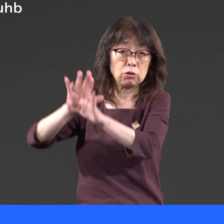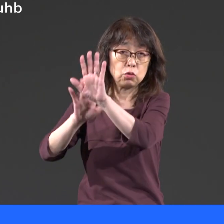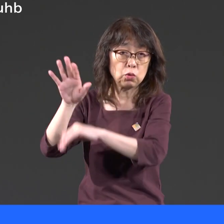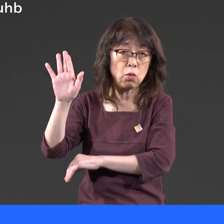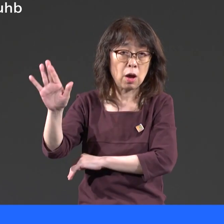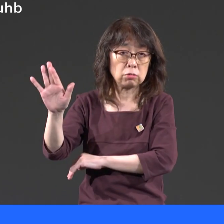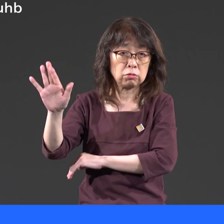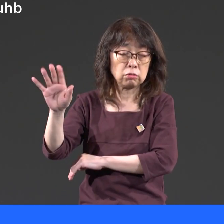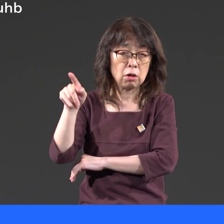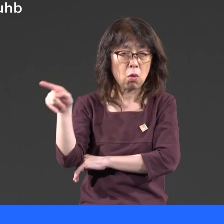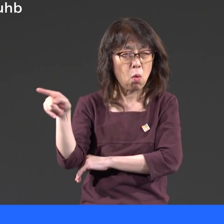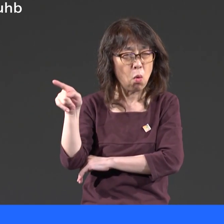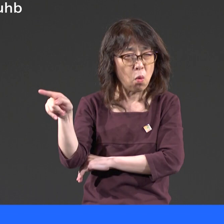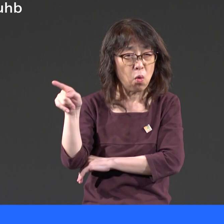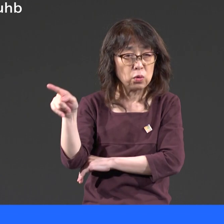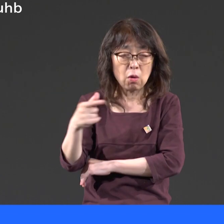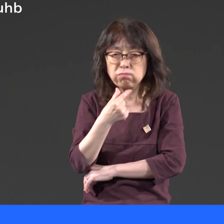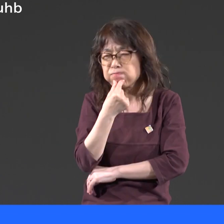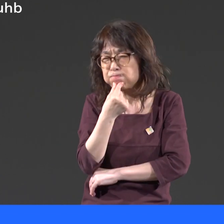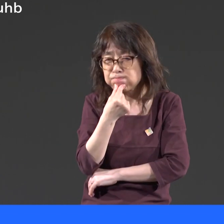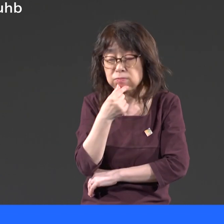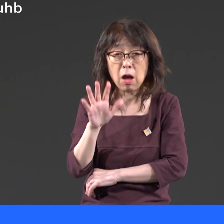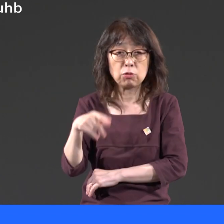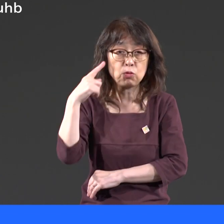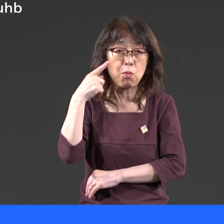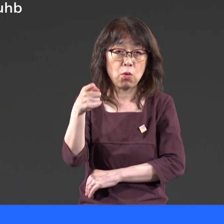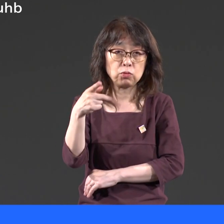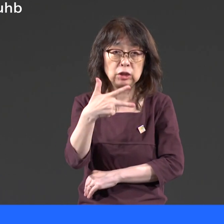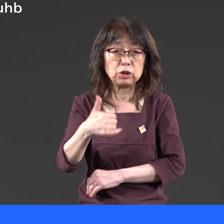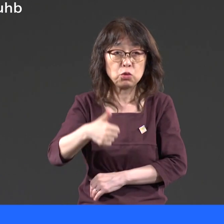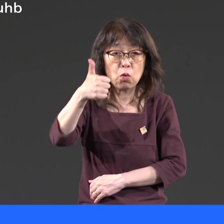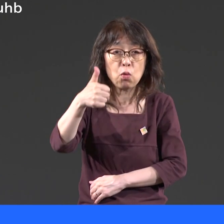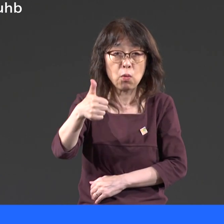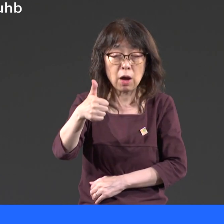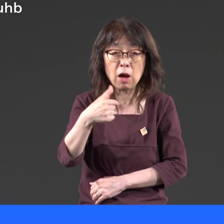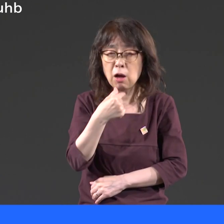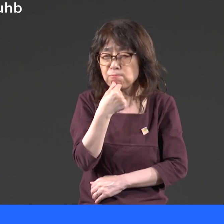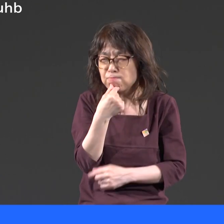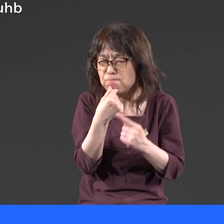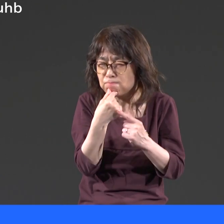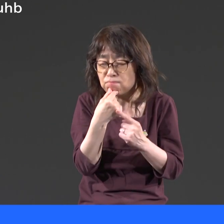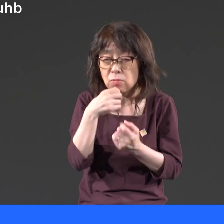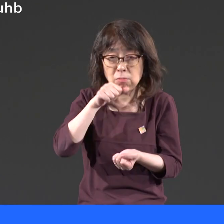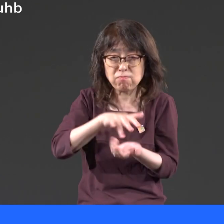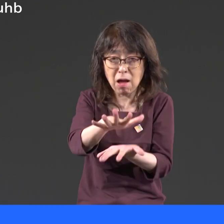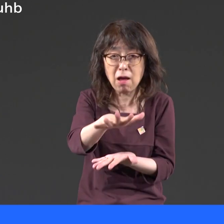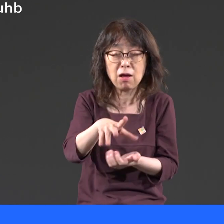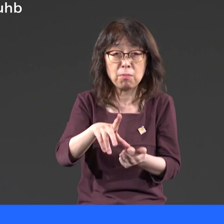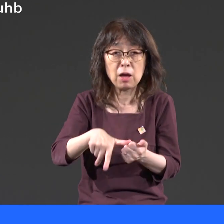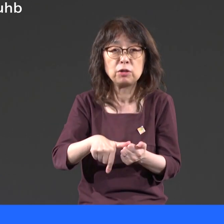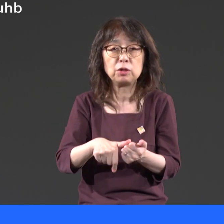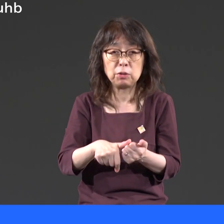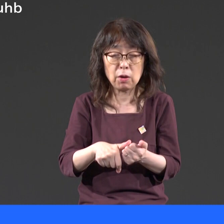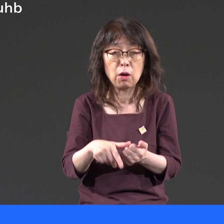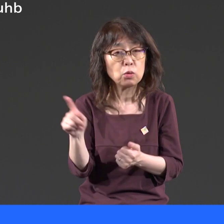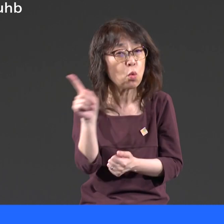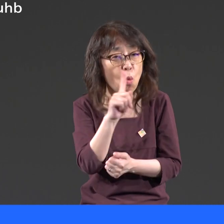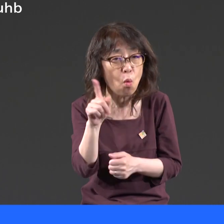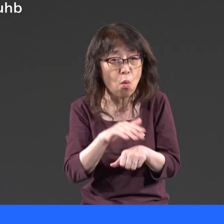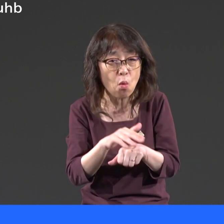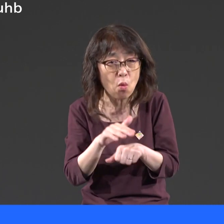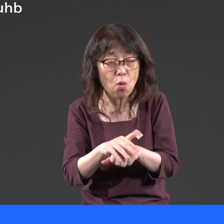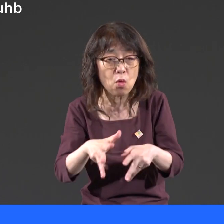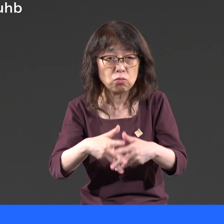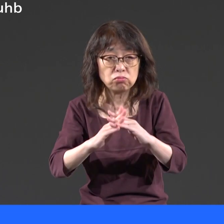感があるかと思うんですが、市長のそこの認識とですね、はい、今後そういう不信感を払拭するためにどういったことをやっていくかというところを、伺えますでしょう